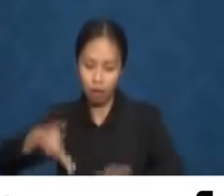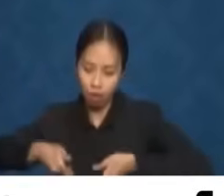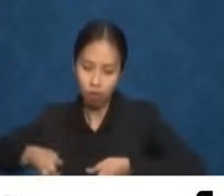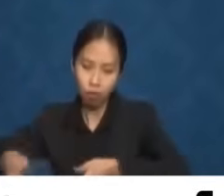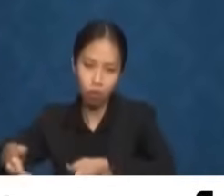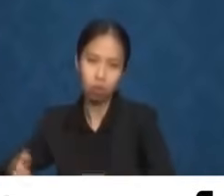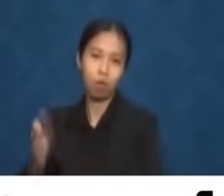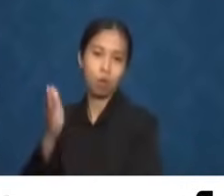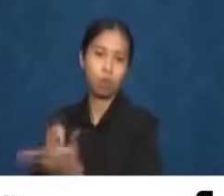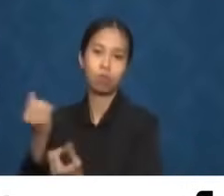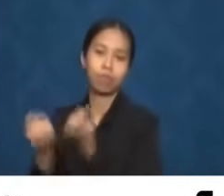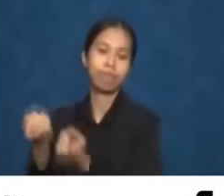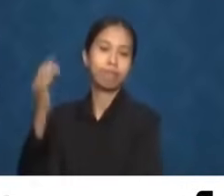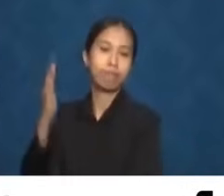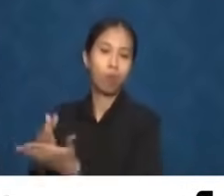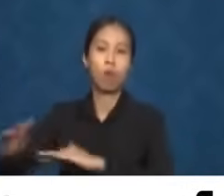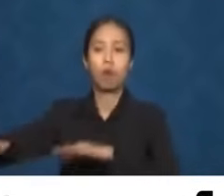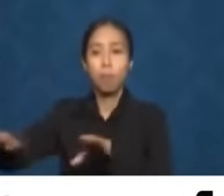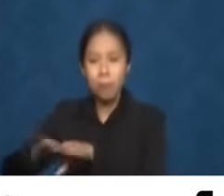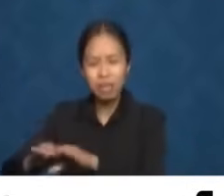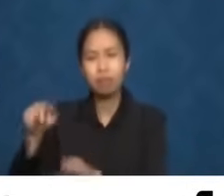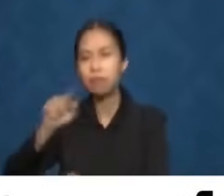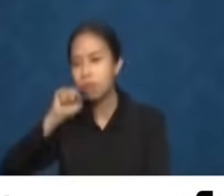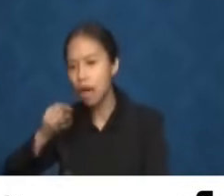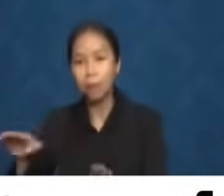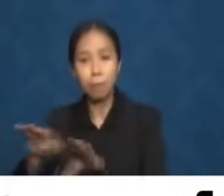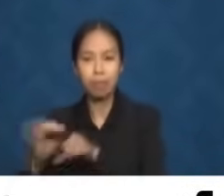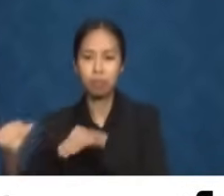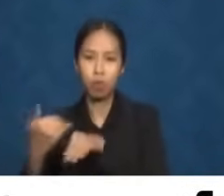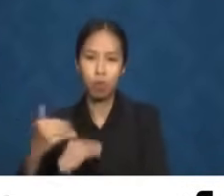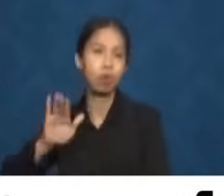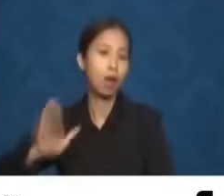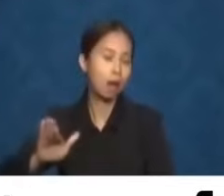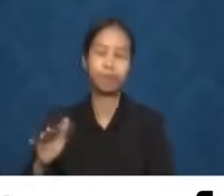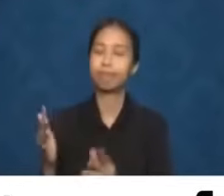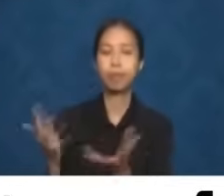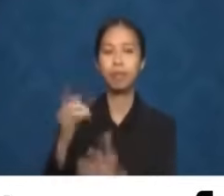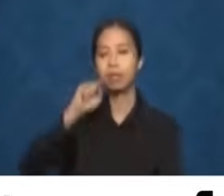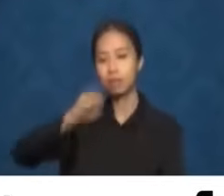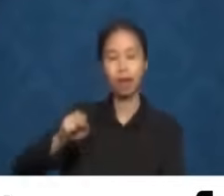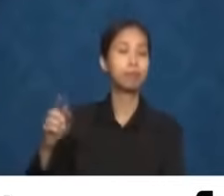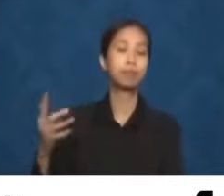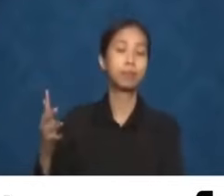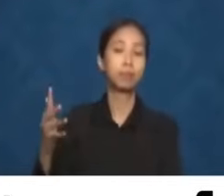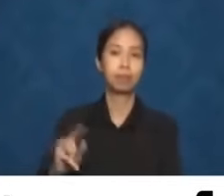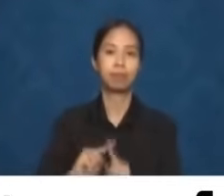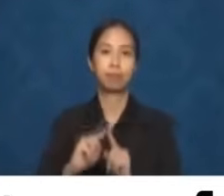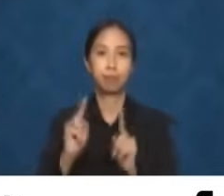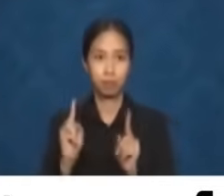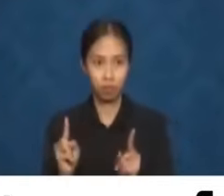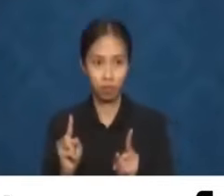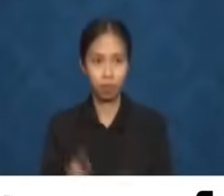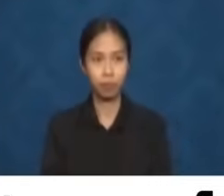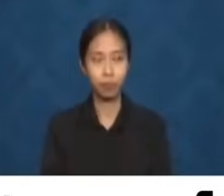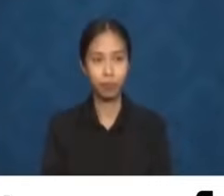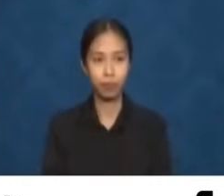ดปฏิบัติหน้าที่ไม่ให้สถานการณ์บานปลายไม่ได้ให้มีการล่าแม่มดไม่ใช้สารเตี้ยวินิจฉัยแต่ทั้งหมดเพื่อความสง